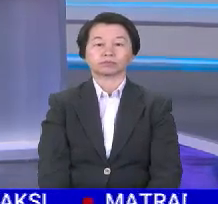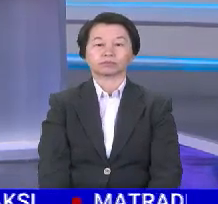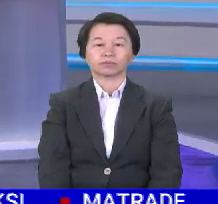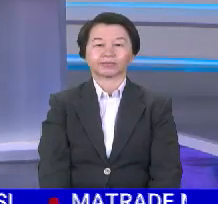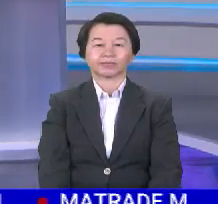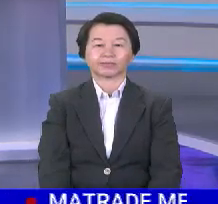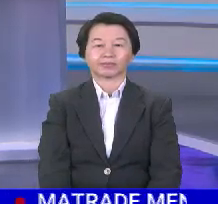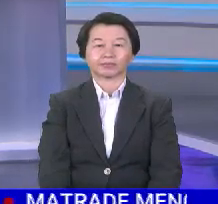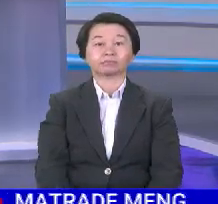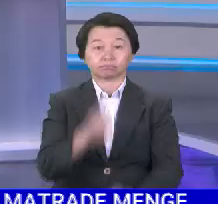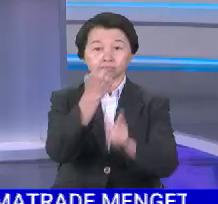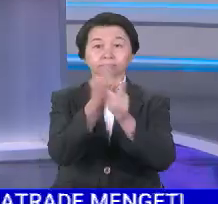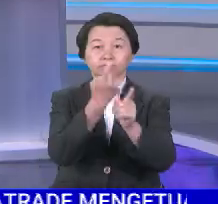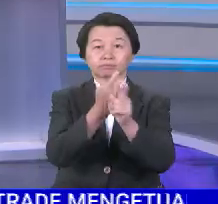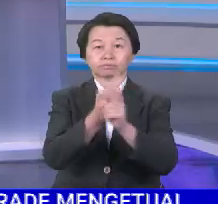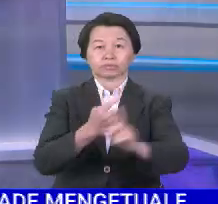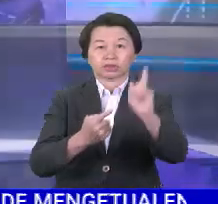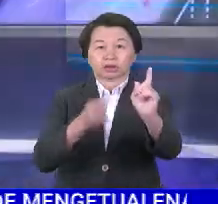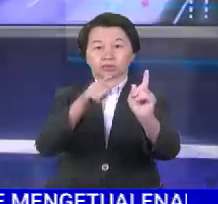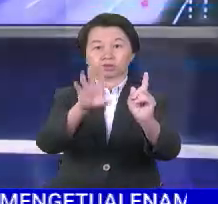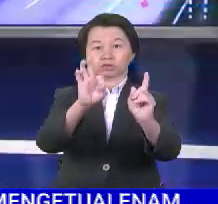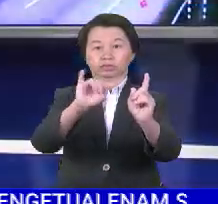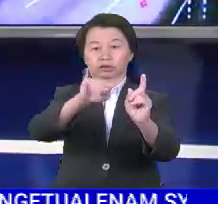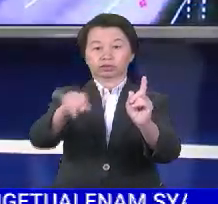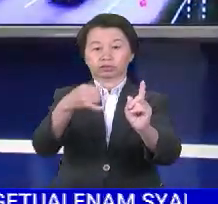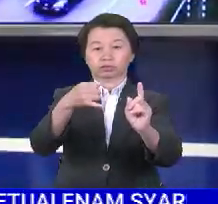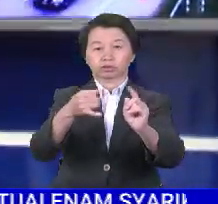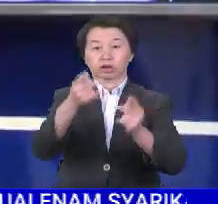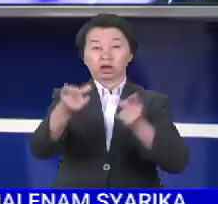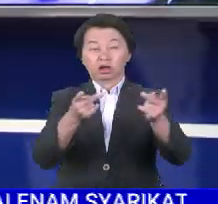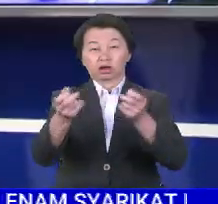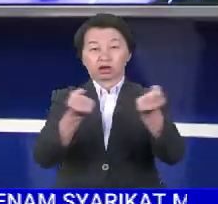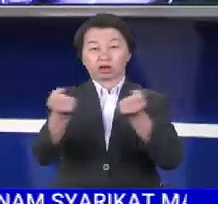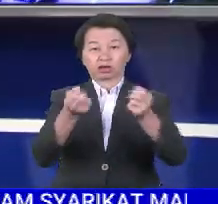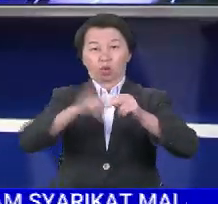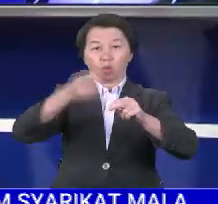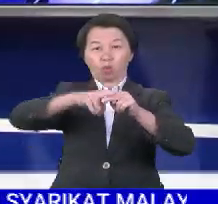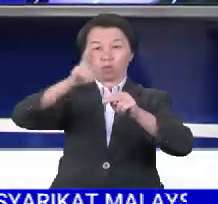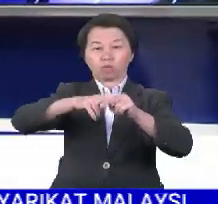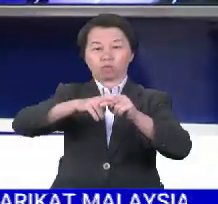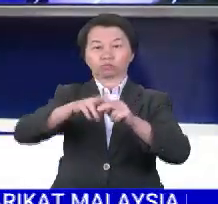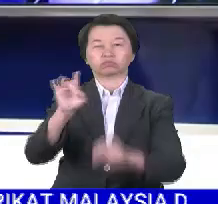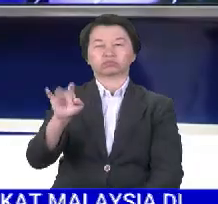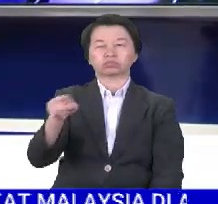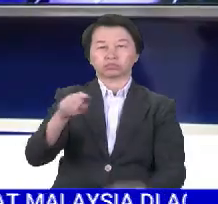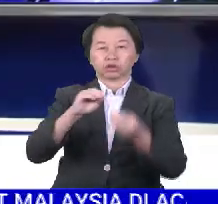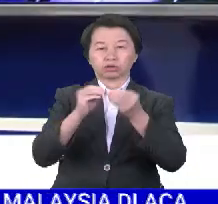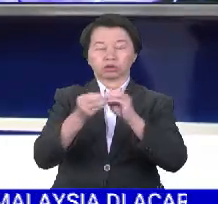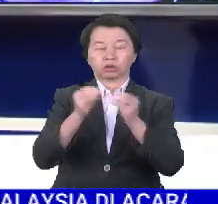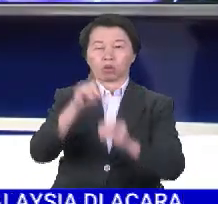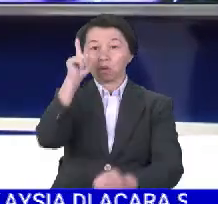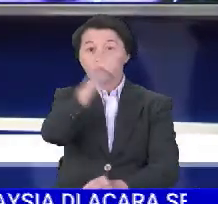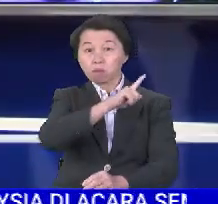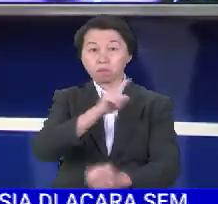Azam, benar 1.9 juta yang peningkatan kenderaan itu merupakan satu angka yang agak